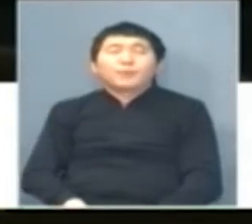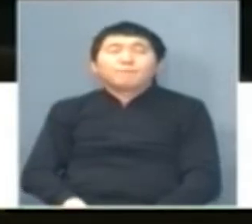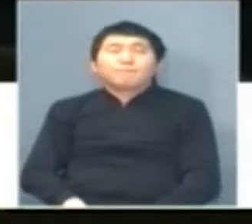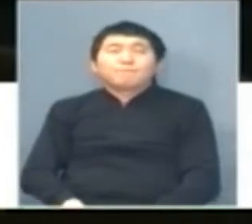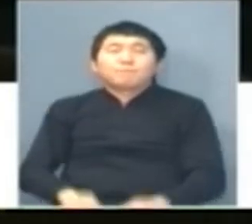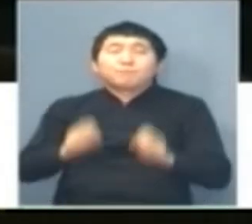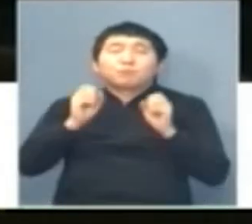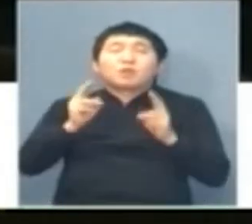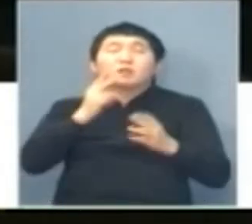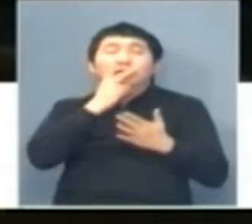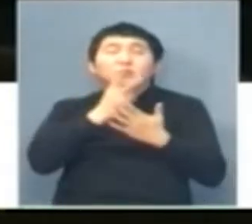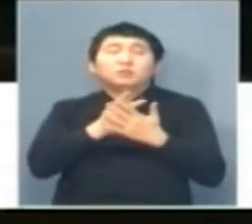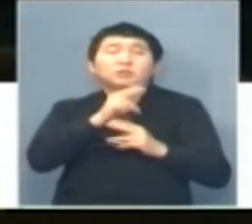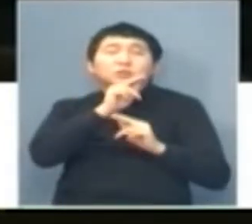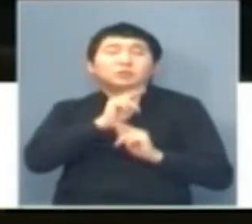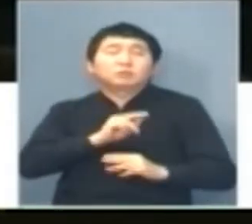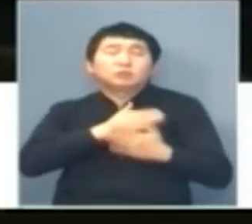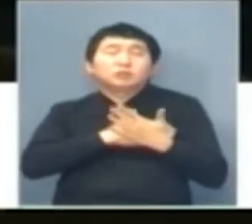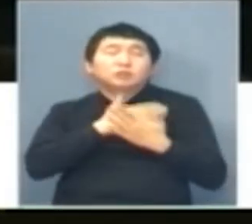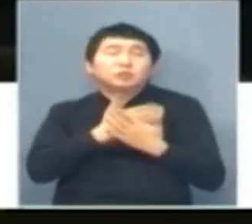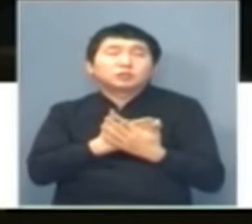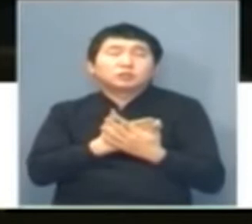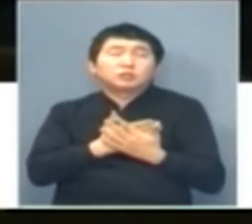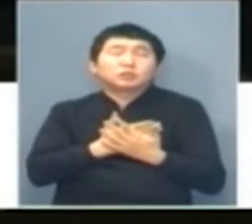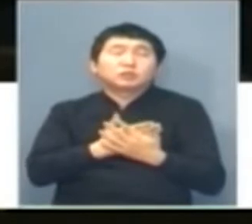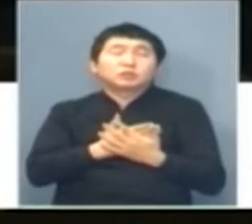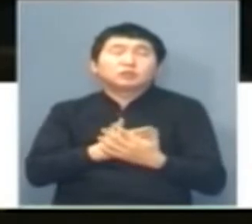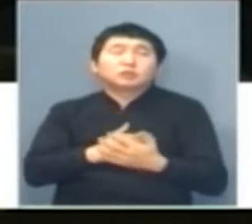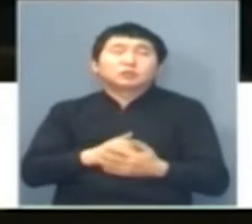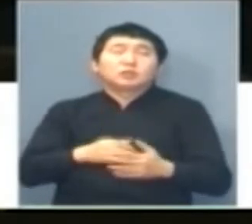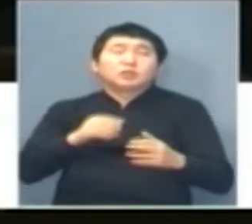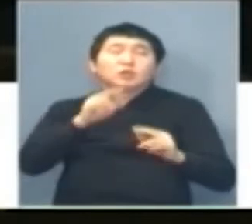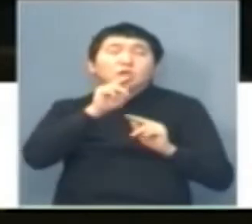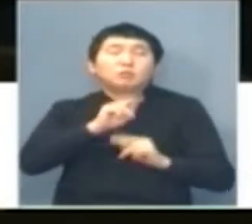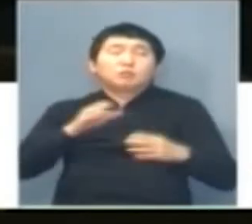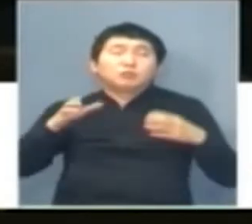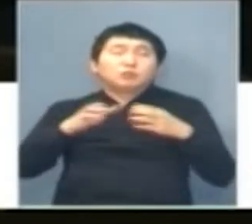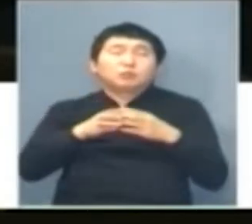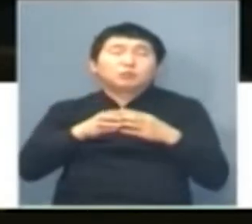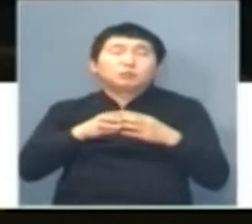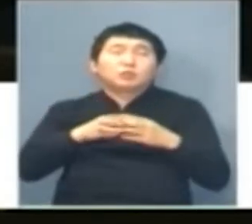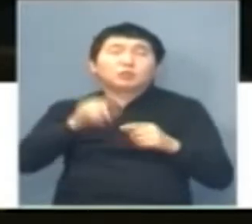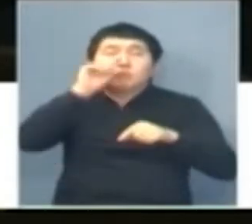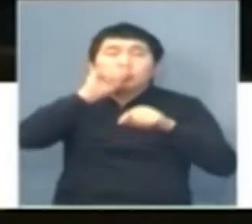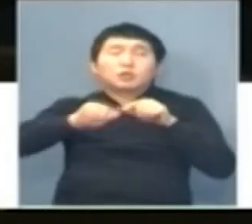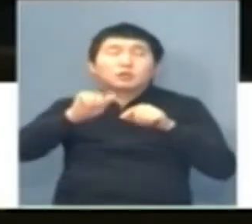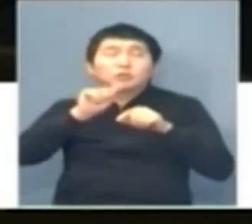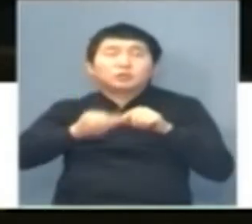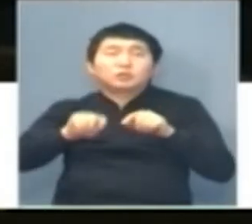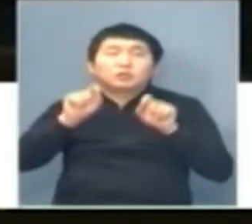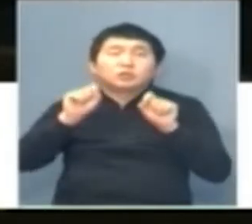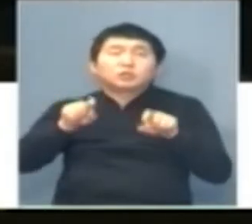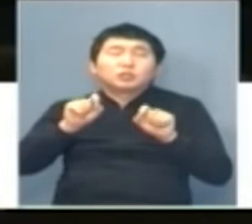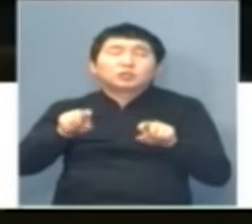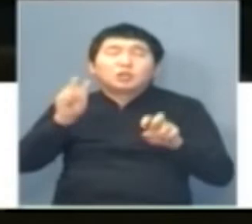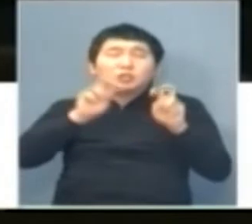Как видите, работы ведутся активным ходом. На сегодняшний день сформирована рабочая группа региона, которая проверит работу золотоискателей.